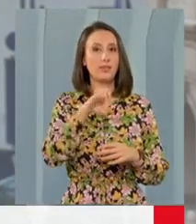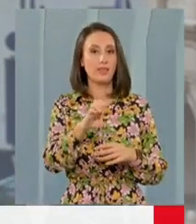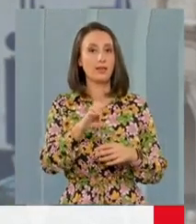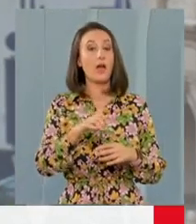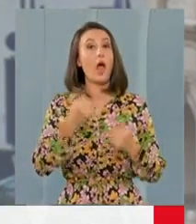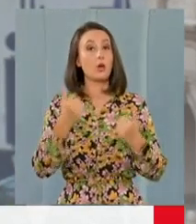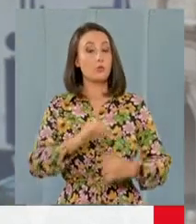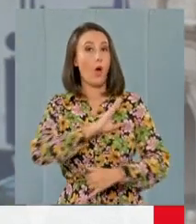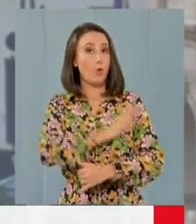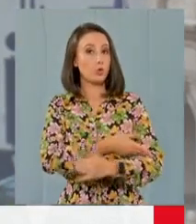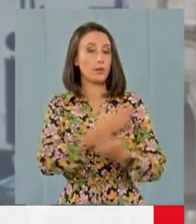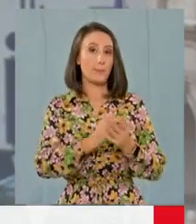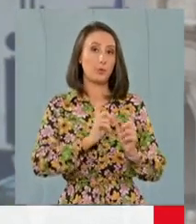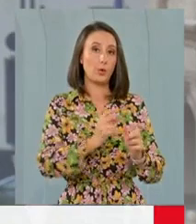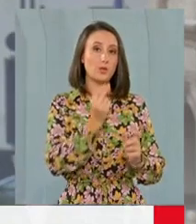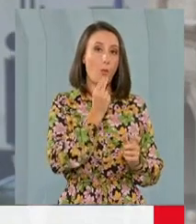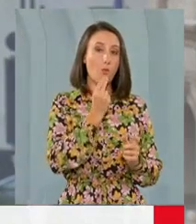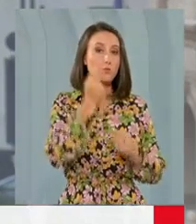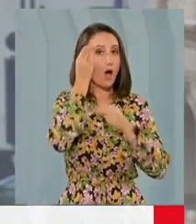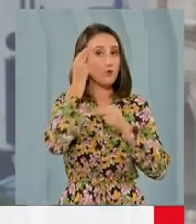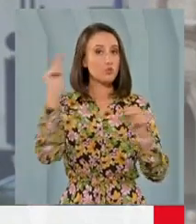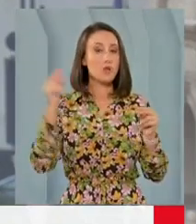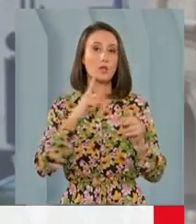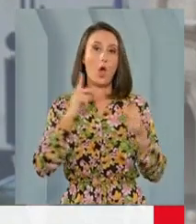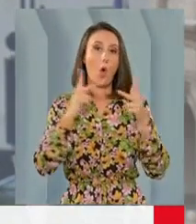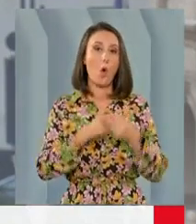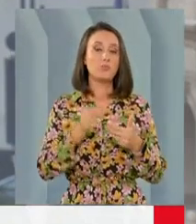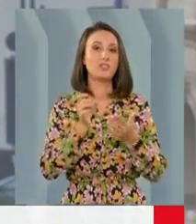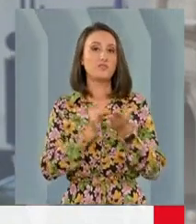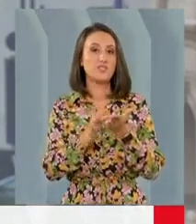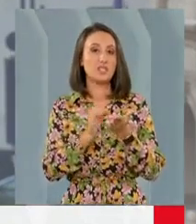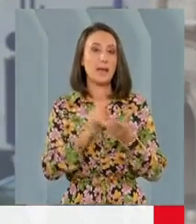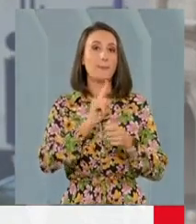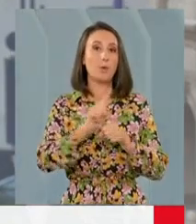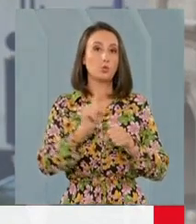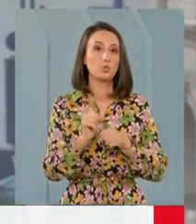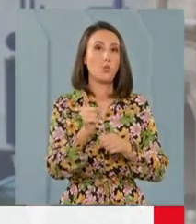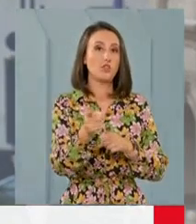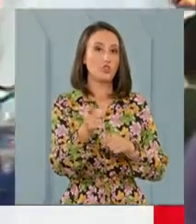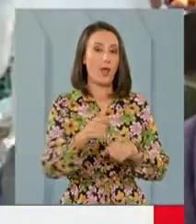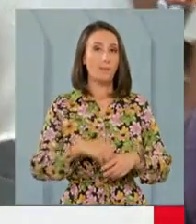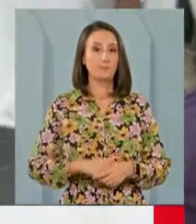Autoritatea Națională pentru Protecția Consumatorului a anunțat ca oprit de la comercializare produs